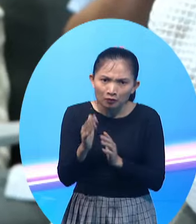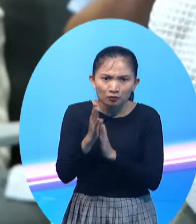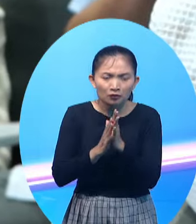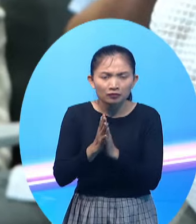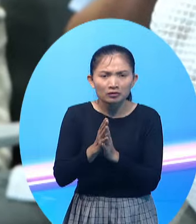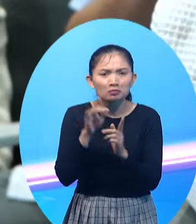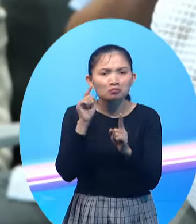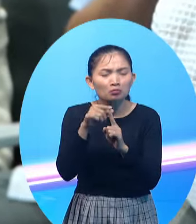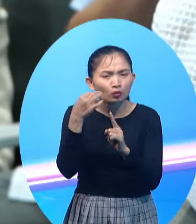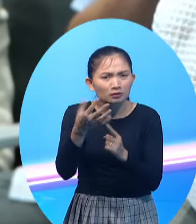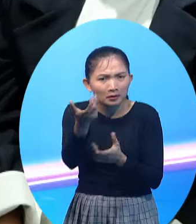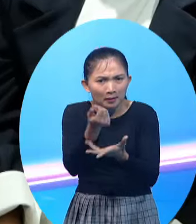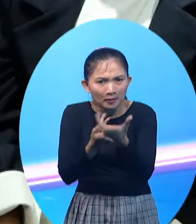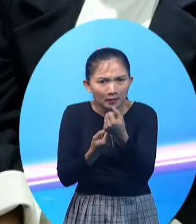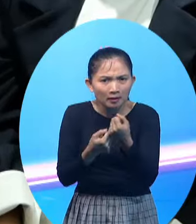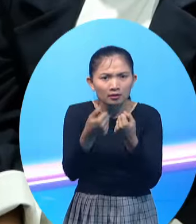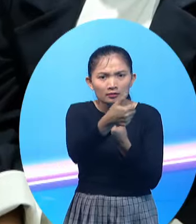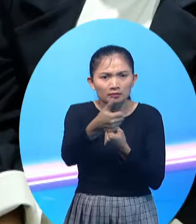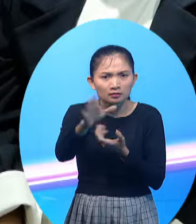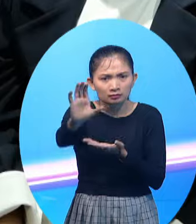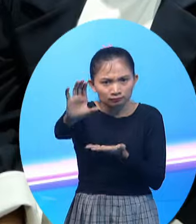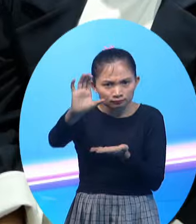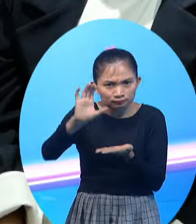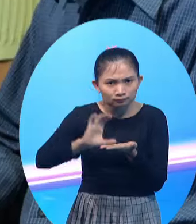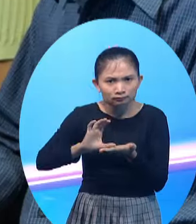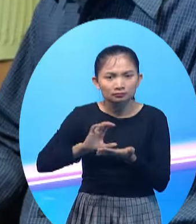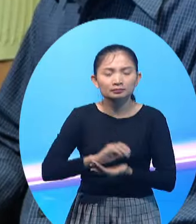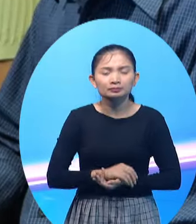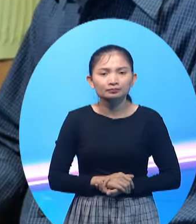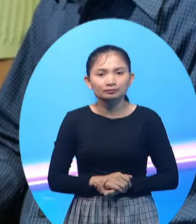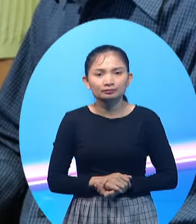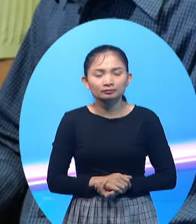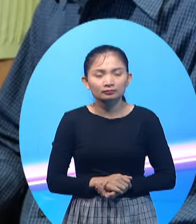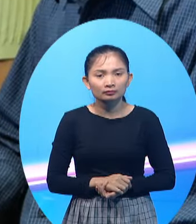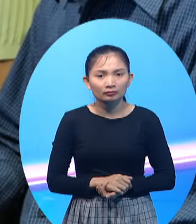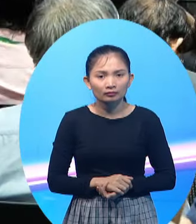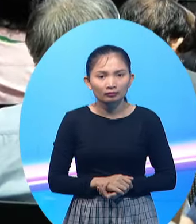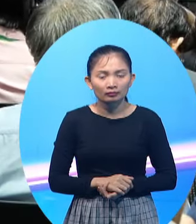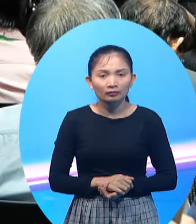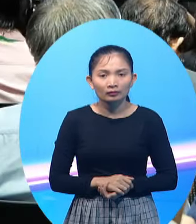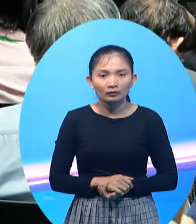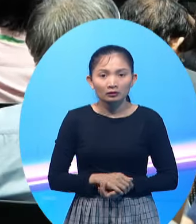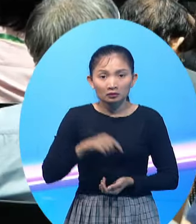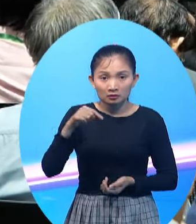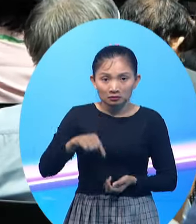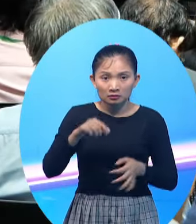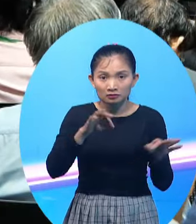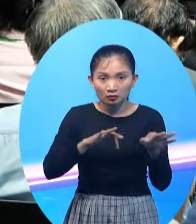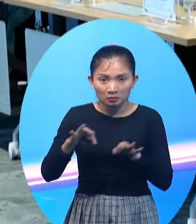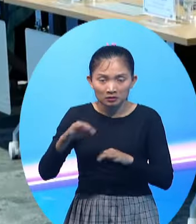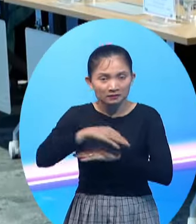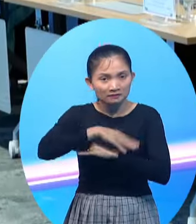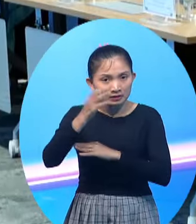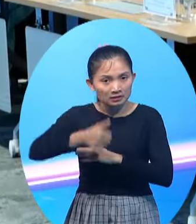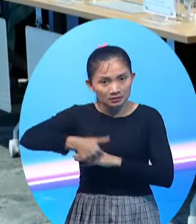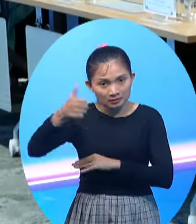trung tâm kinh tế, tài chính, dịch vụ của châu Á, là điểm đến hấp dẫn toàn cầu, cực tăng trưởng của cả nước, nơi thu hút các định chế tài chính và